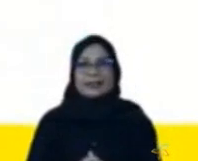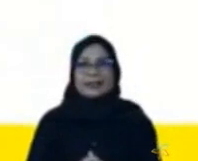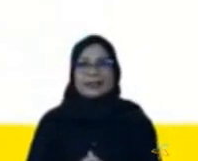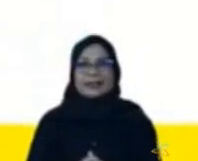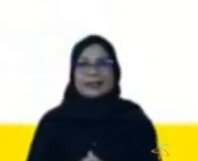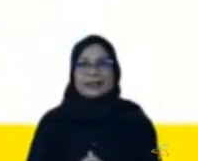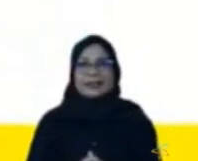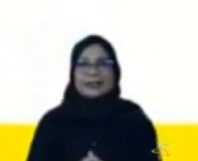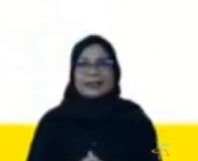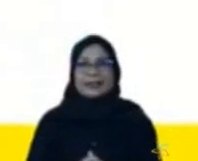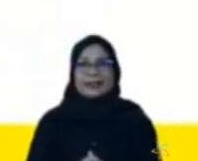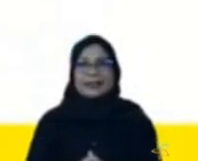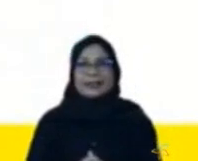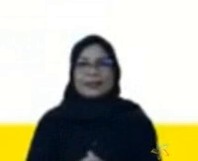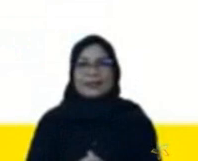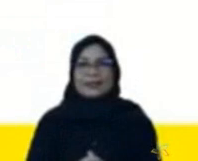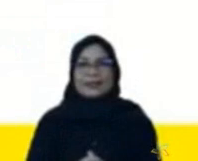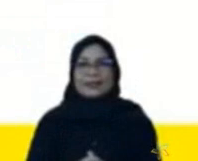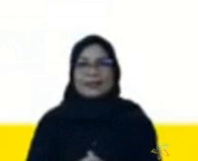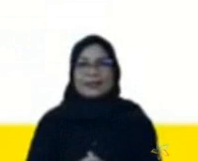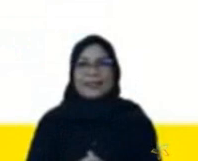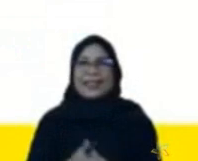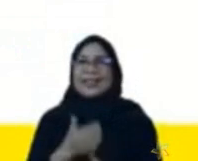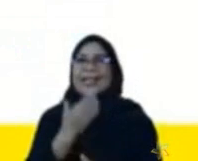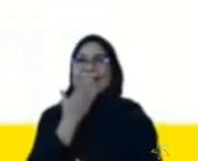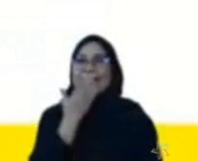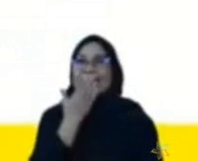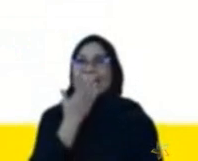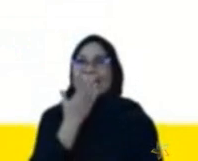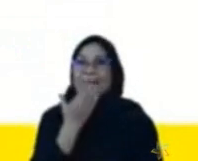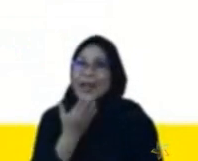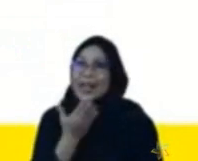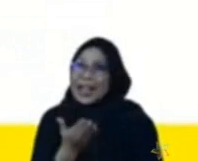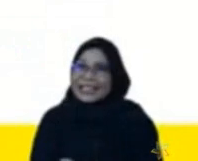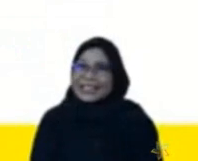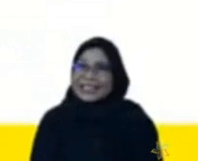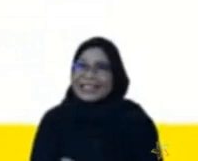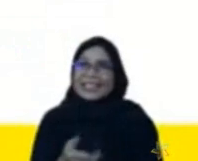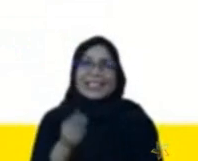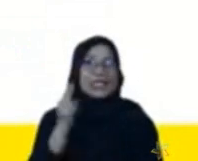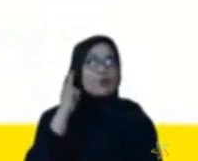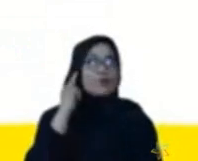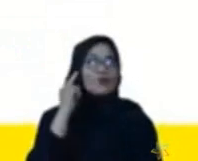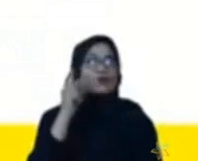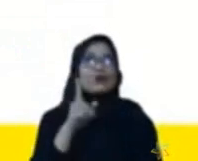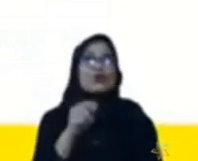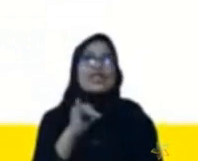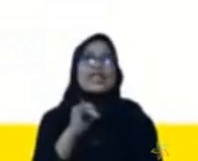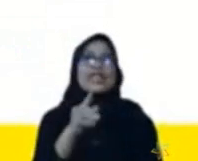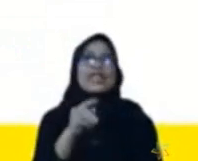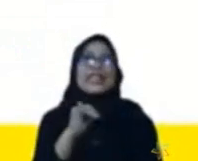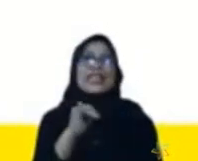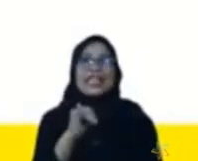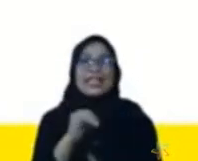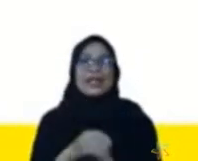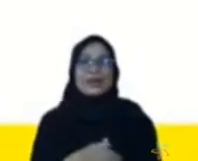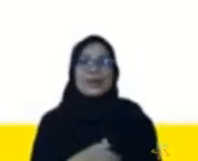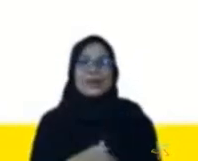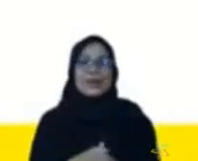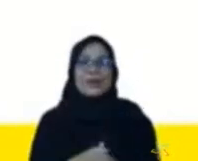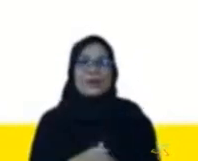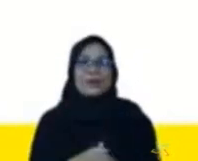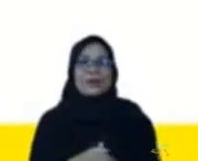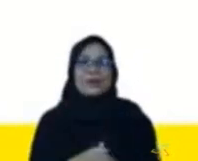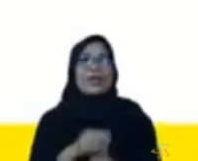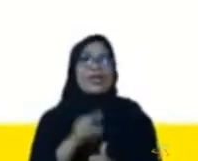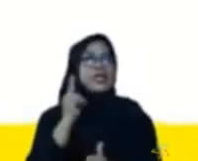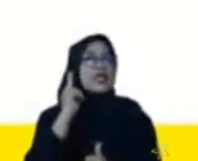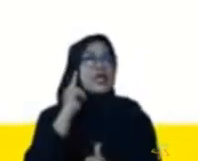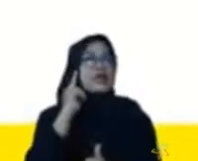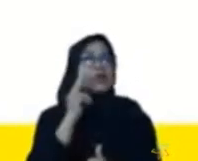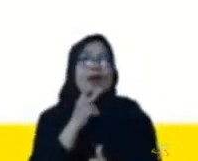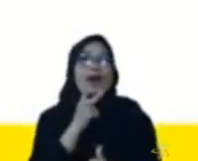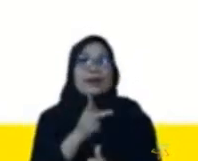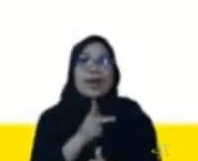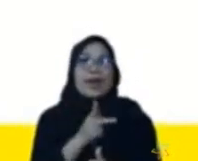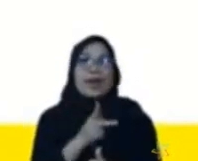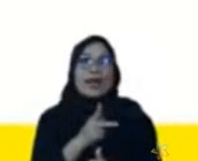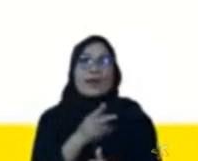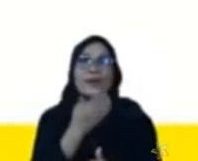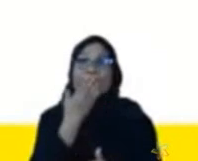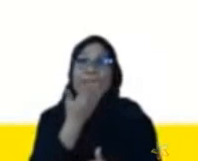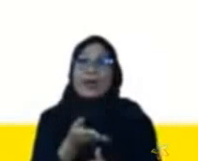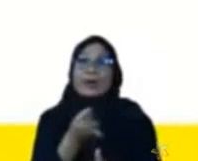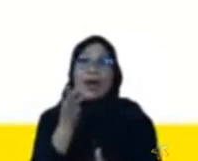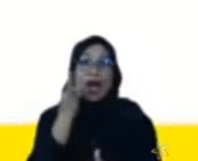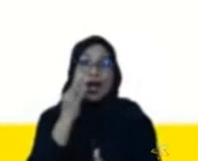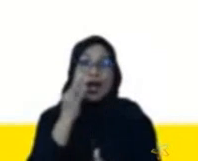Lanjut. Baik, ya. Ibu Titi. Terima kasih. Iya, demikian. Mohon maaf atas segala kekurangan. Wassalamualaikum